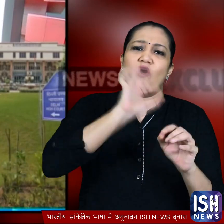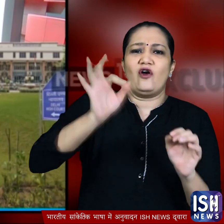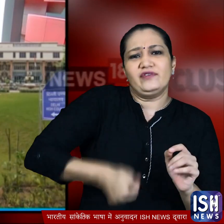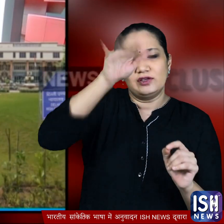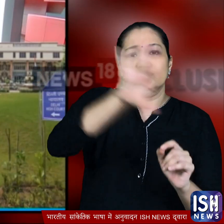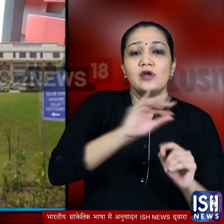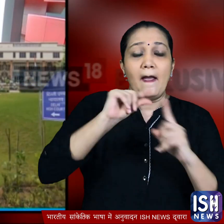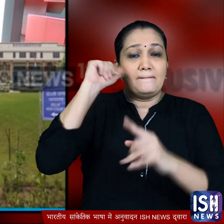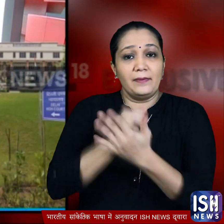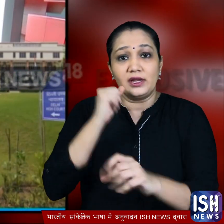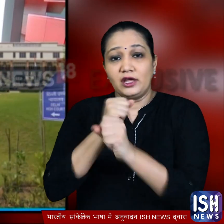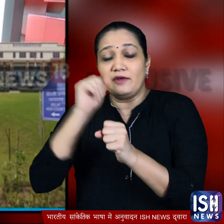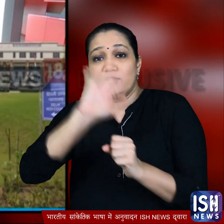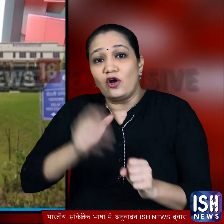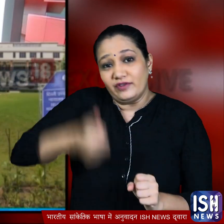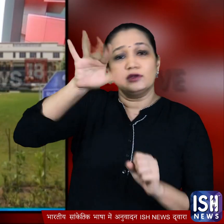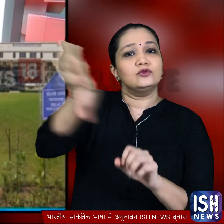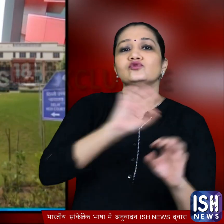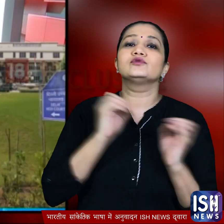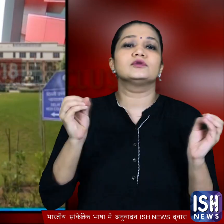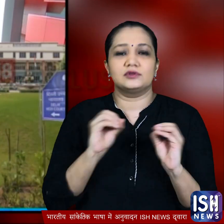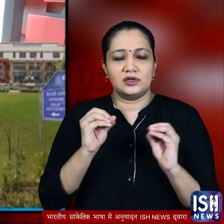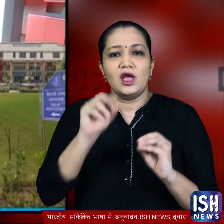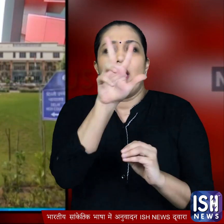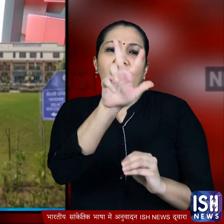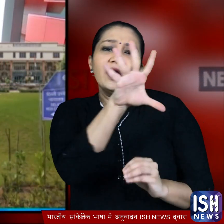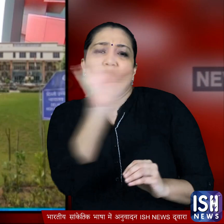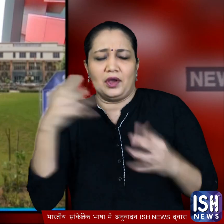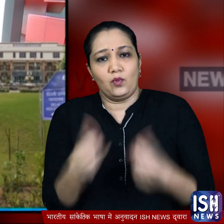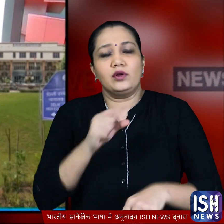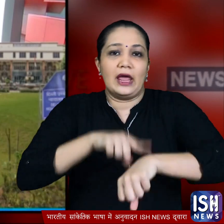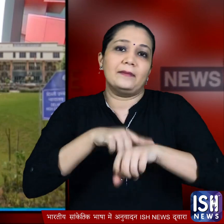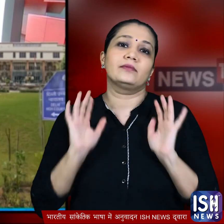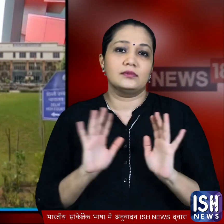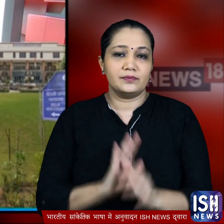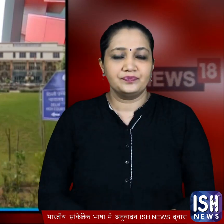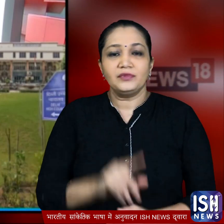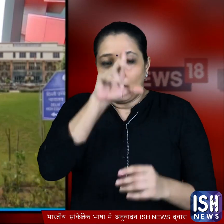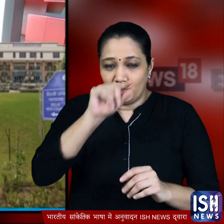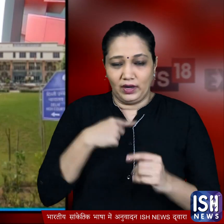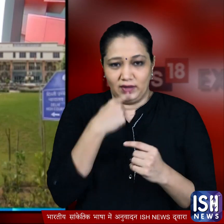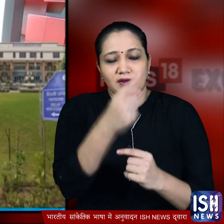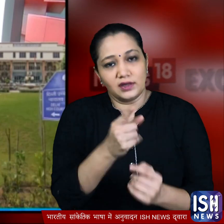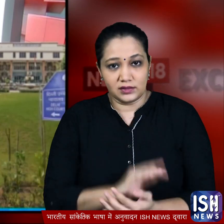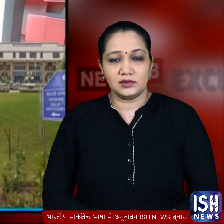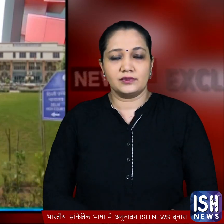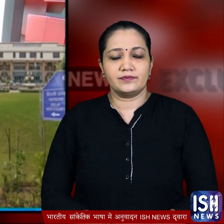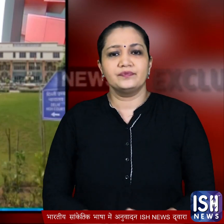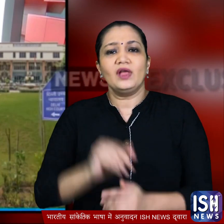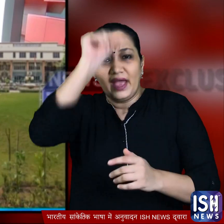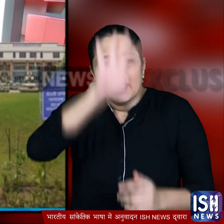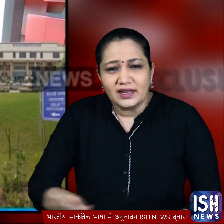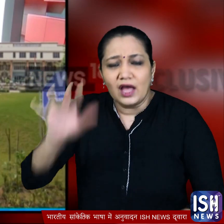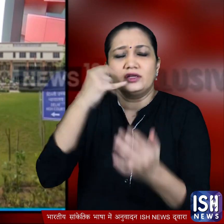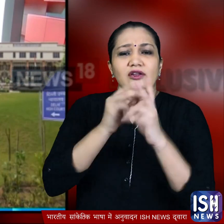लेकिन परमानेंट ग्रीवेंस ऑफिसर की नियुक्ति के लिए उसे 8 हफ्ते का वक्त चाहिए। साथ ही ट्विटर की तरफ से कोर्ट को यह भी बताया गया कि वो